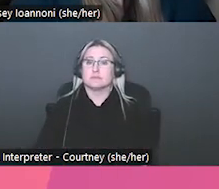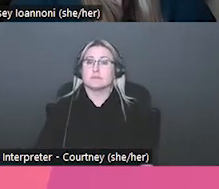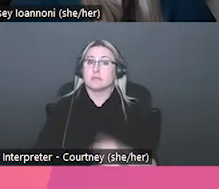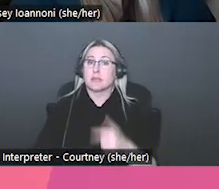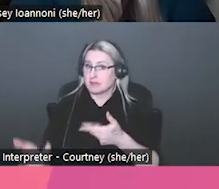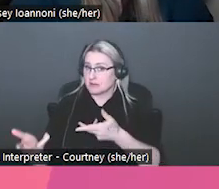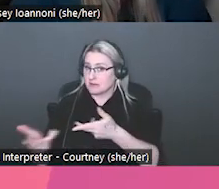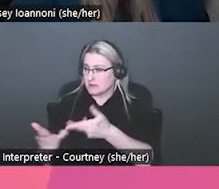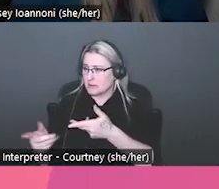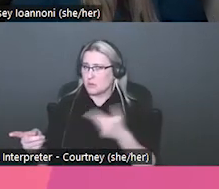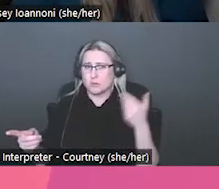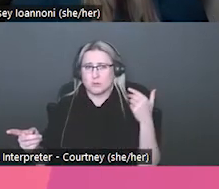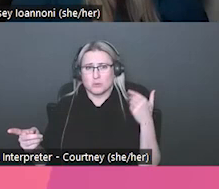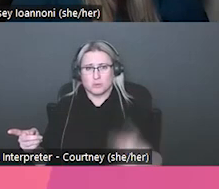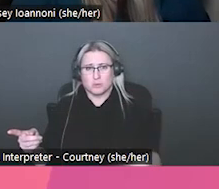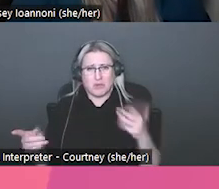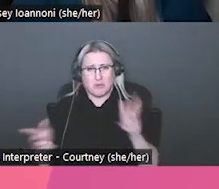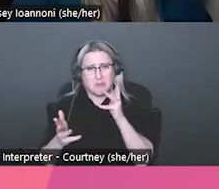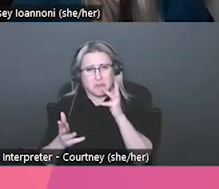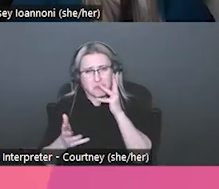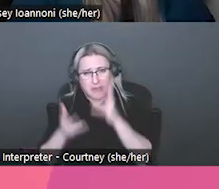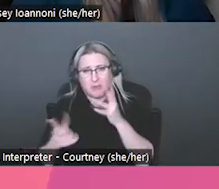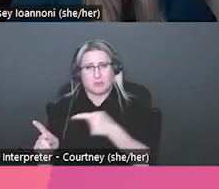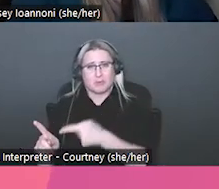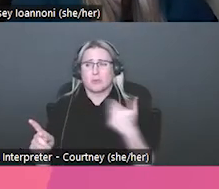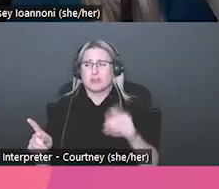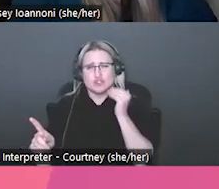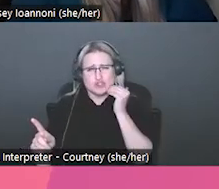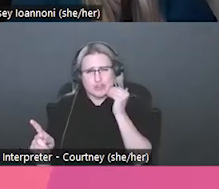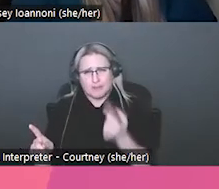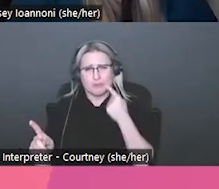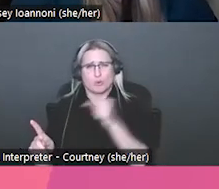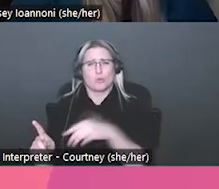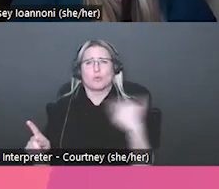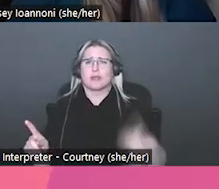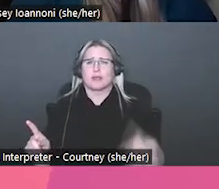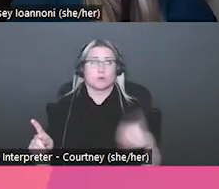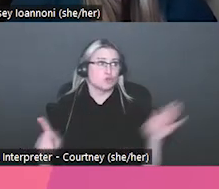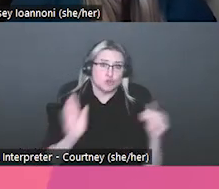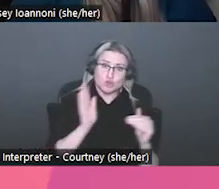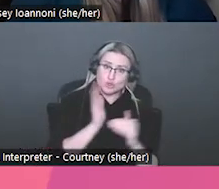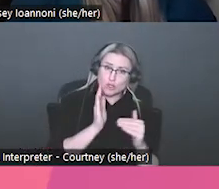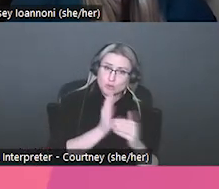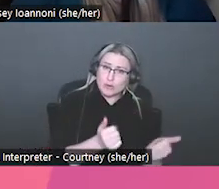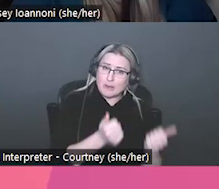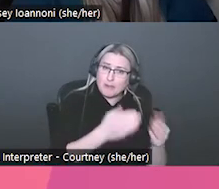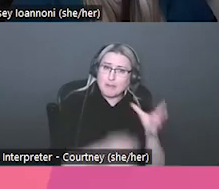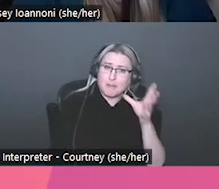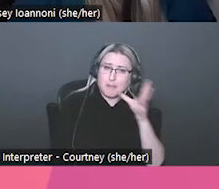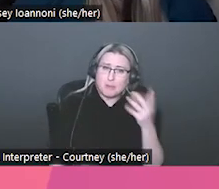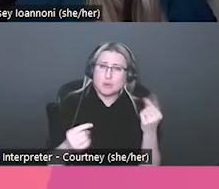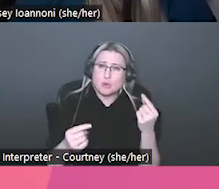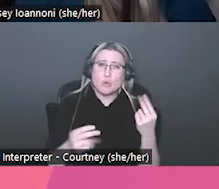Jane, je pensais à son expérience si humiliante, si honteuse. Comment elle a dû se